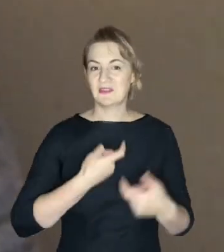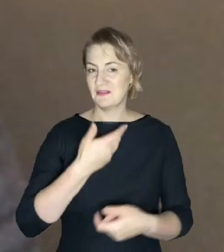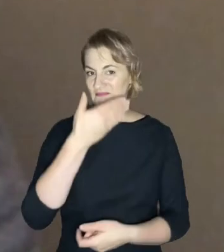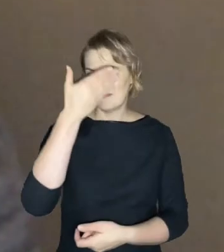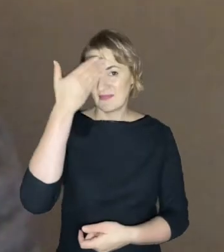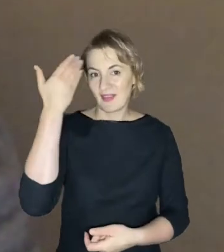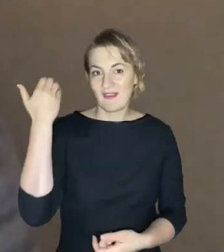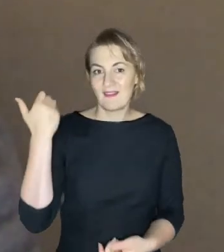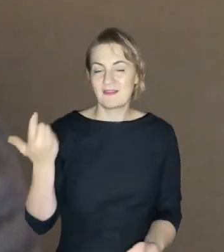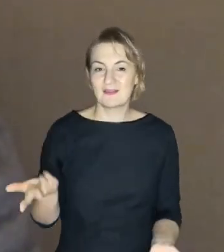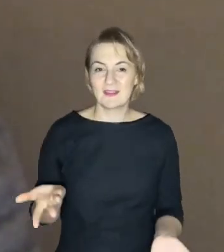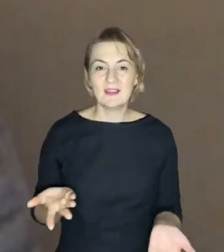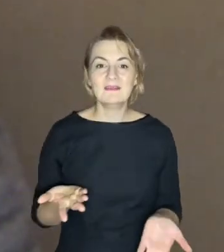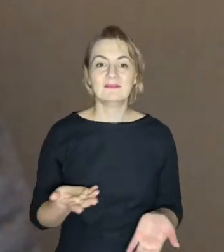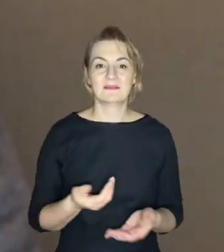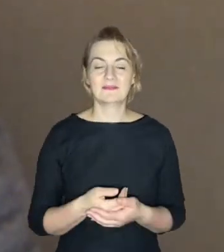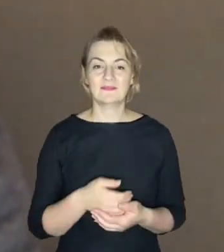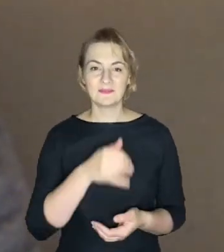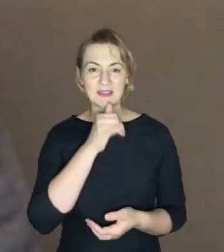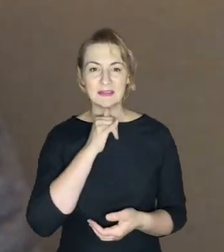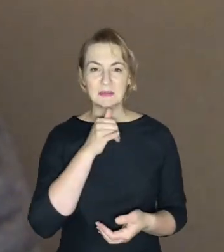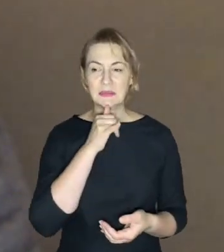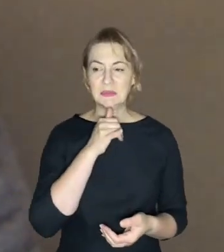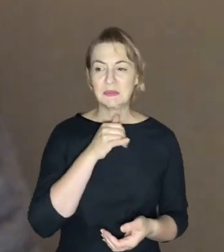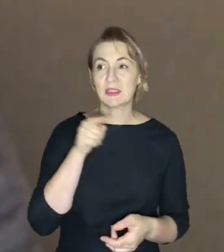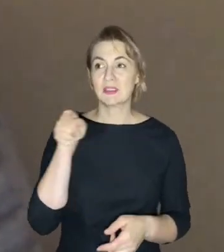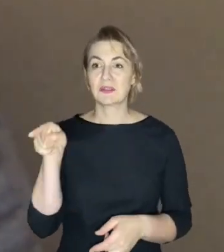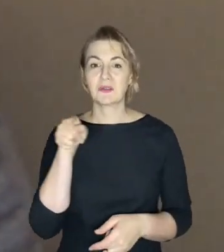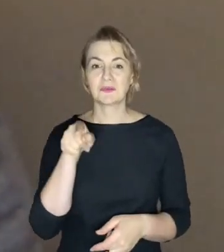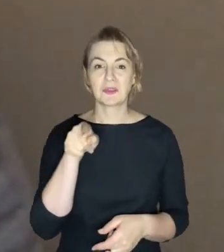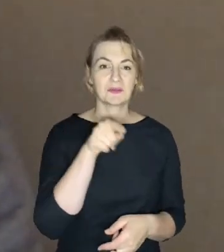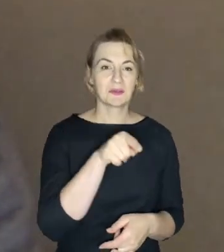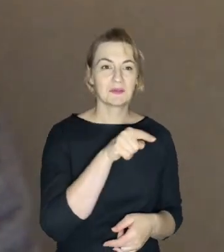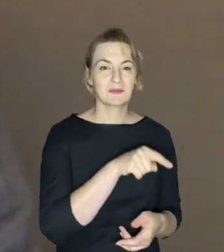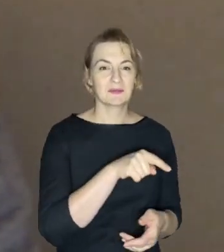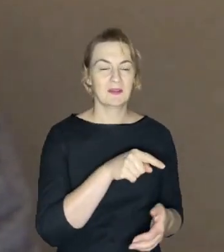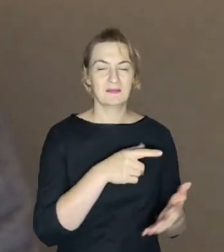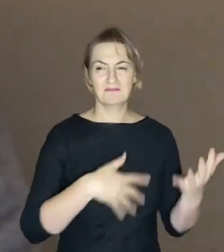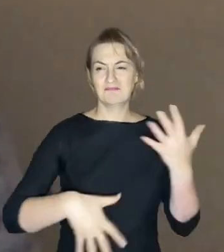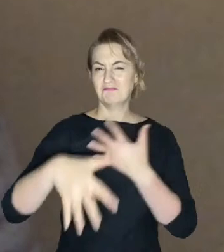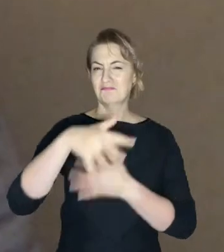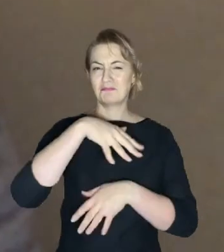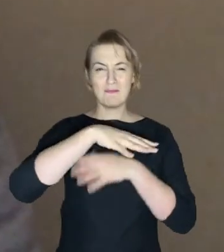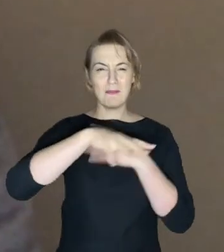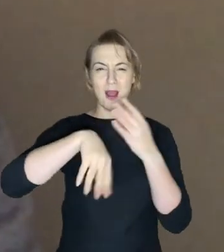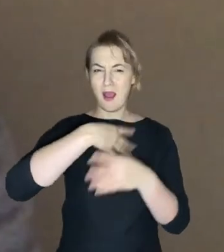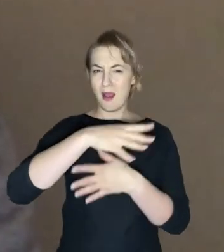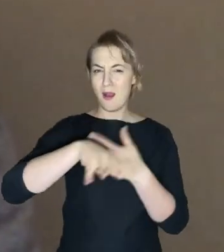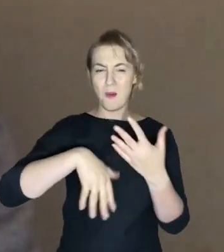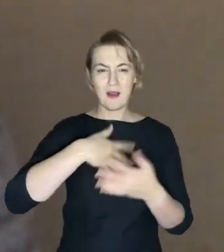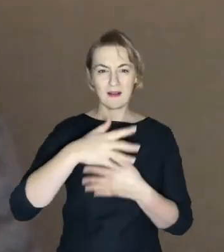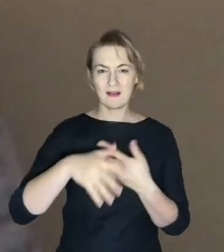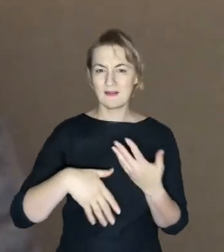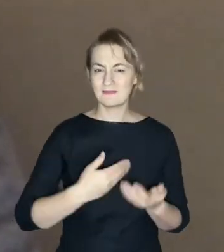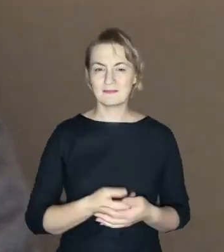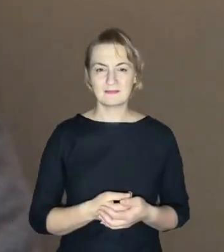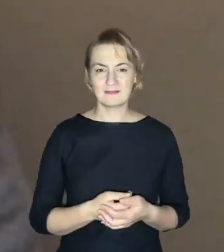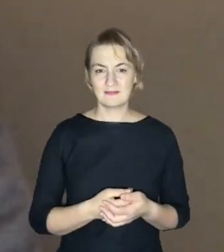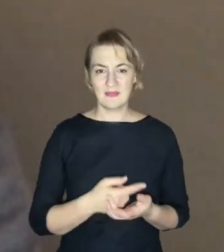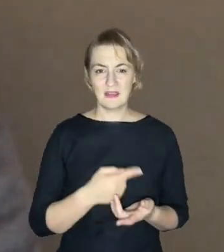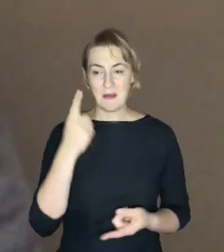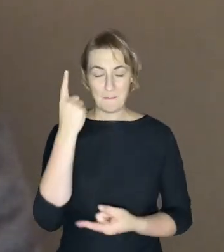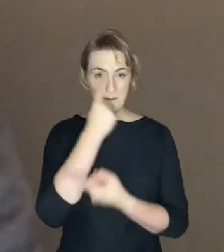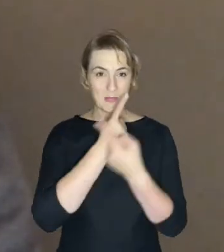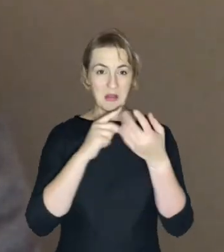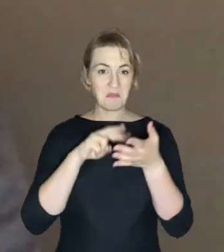próbuje, prawda, chaotycznie i po prostu, prawda mówiąc, w dużej mierze bezmyślnie,